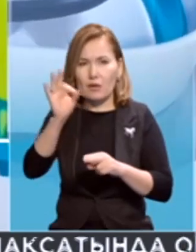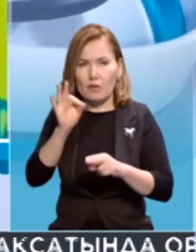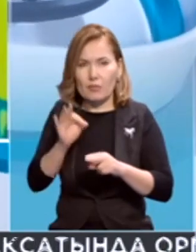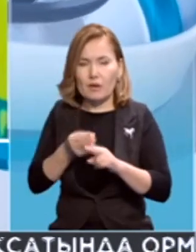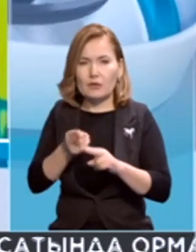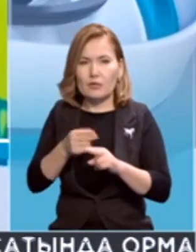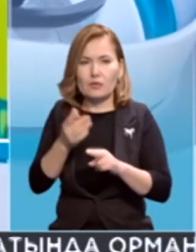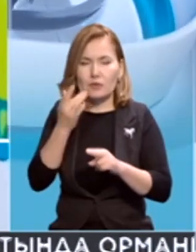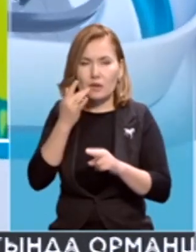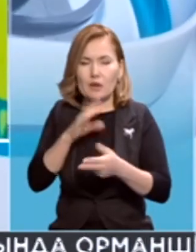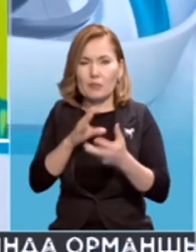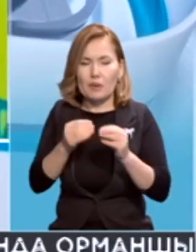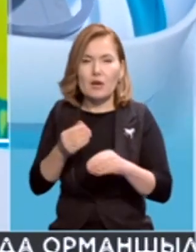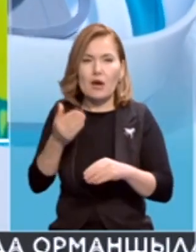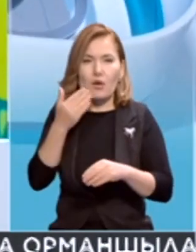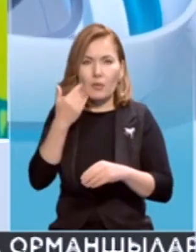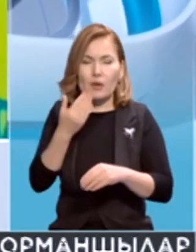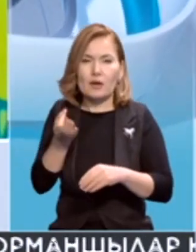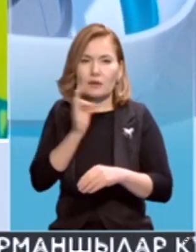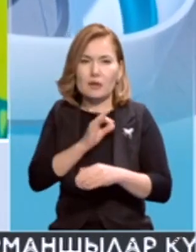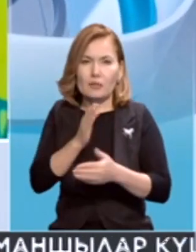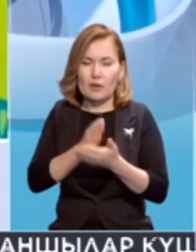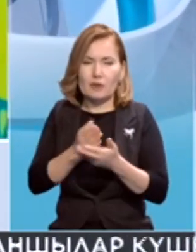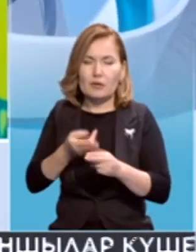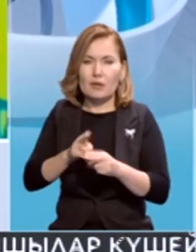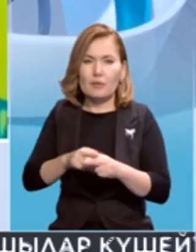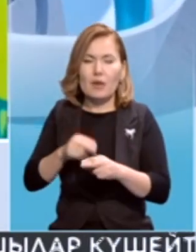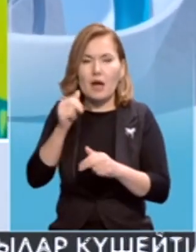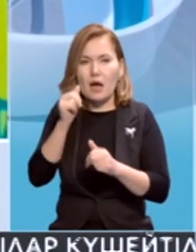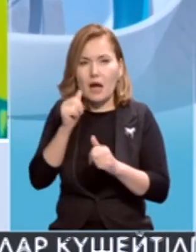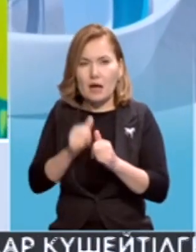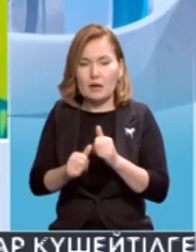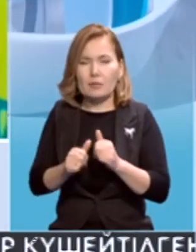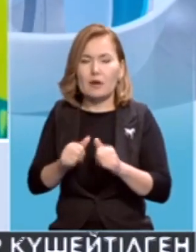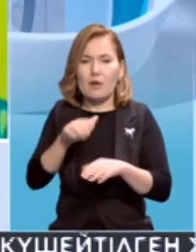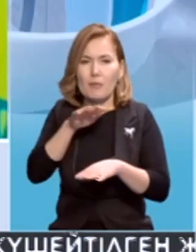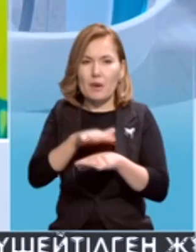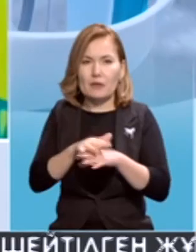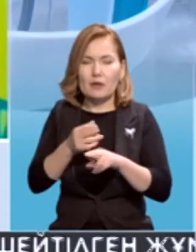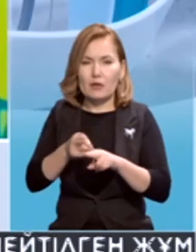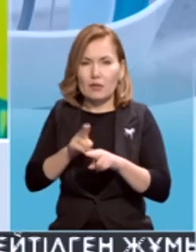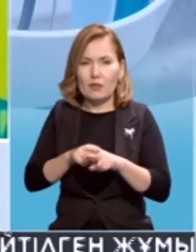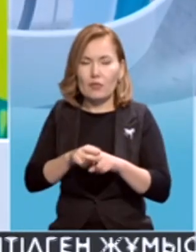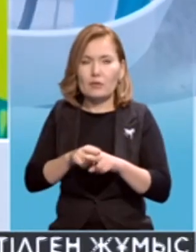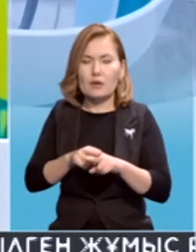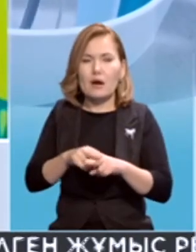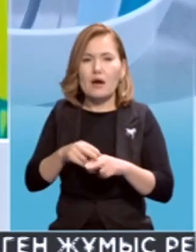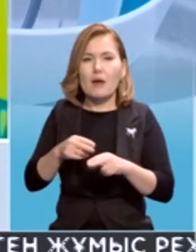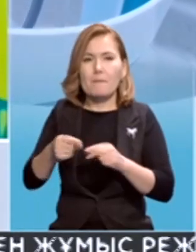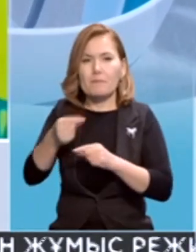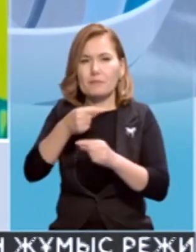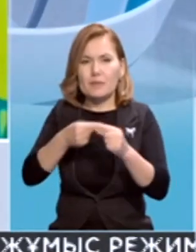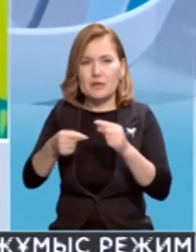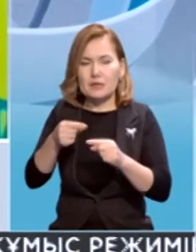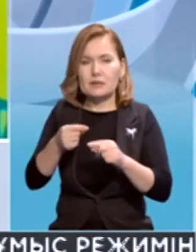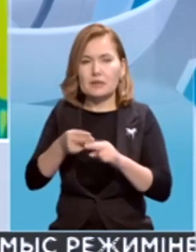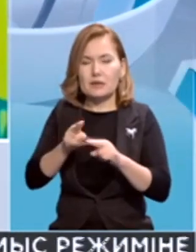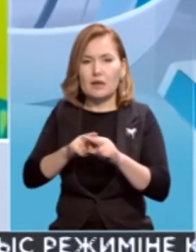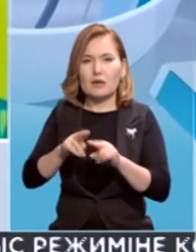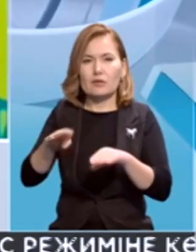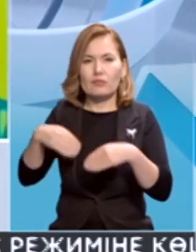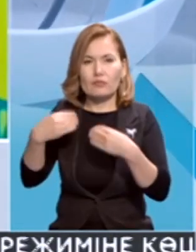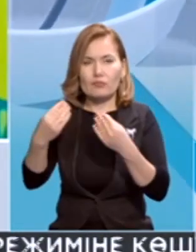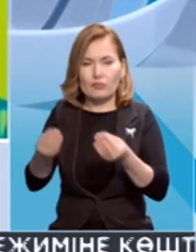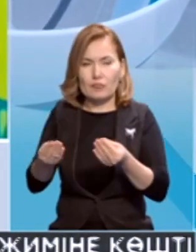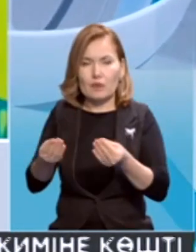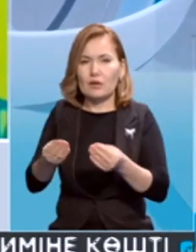ондай оп-оңай келіп тұрған табыс тұрған кезде кез келген екінші деңгейлі банк қандай тәуекелге барып бизнесті нақты экономиканың